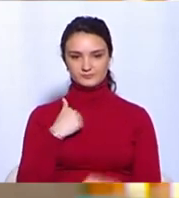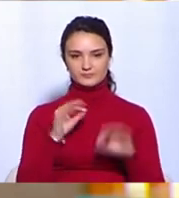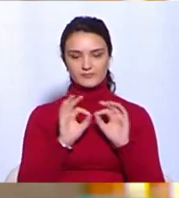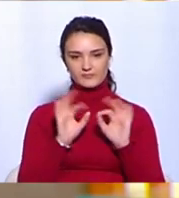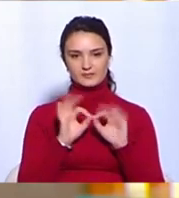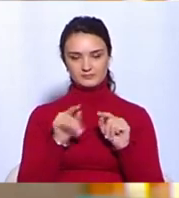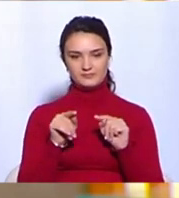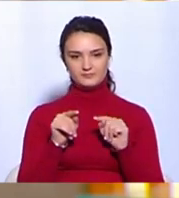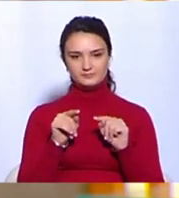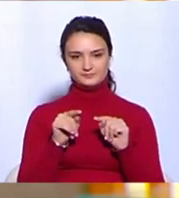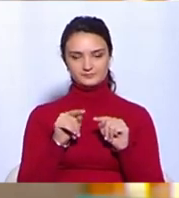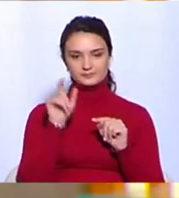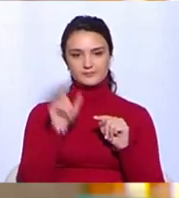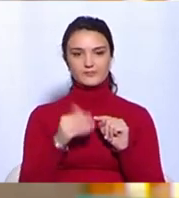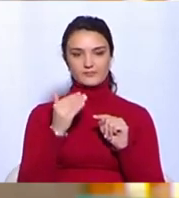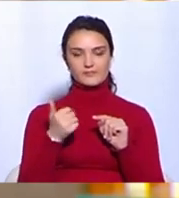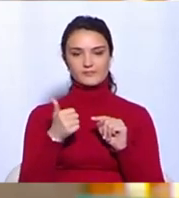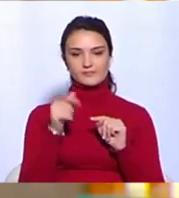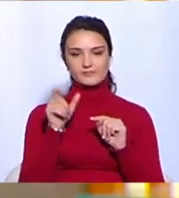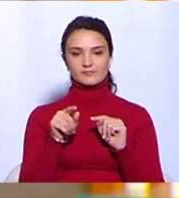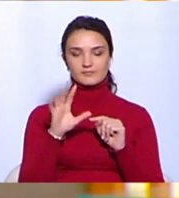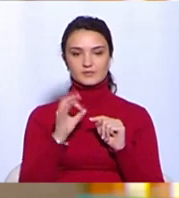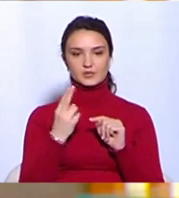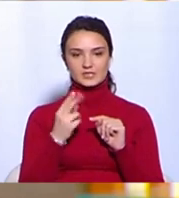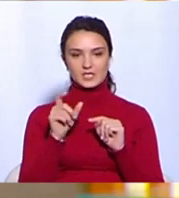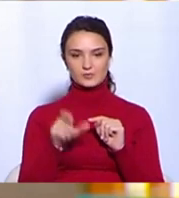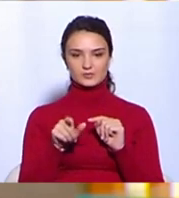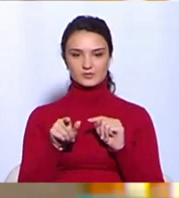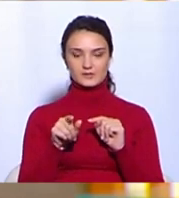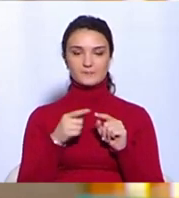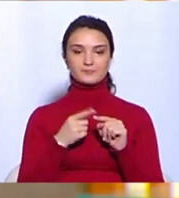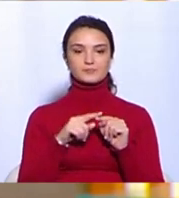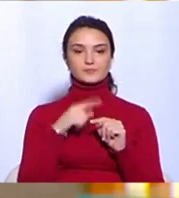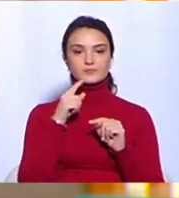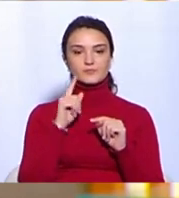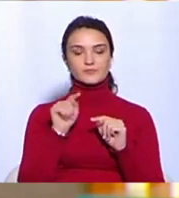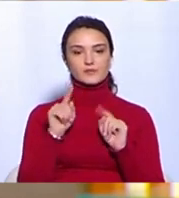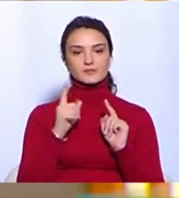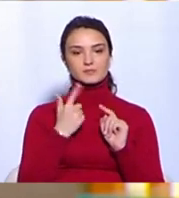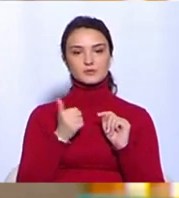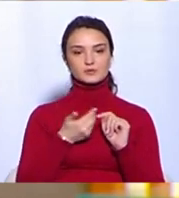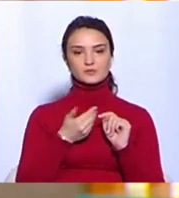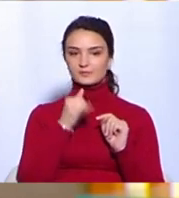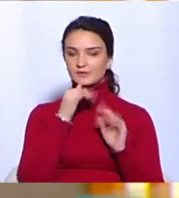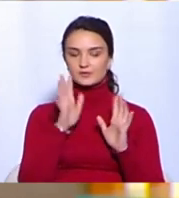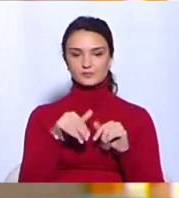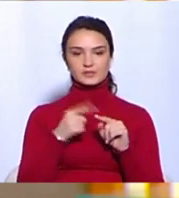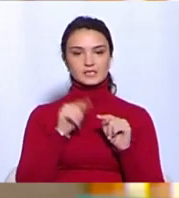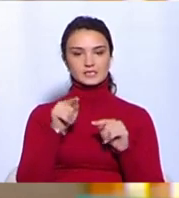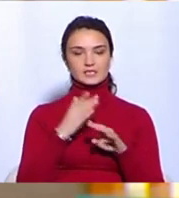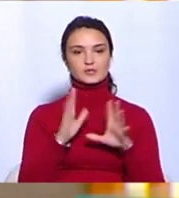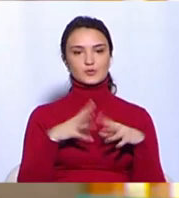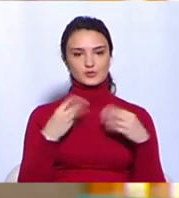ლაპარაკობთ ადამიანზე როგორც სოციალურ არსებაზე გულისხმობთ იმას, რომ მას მარტო ცხოვრება არ შეუძლია და ის